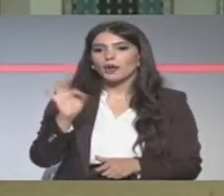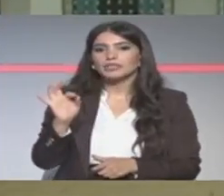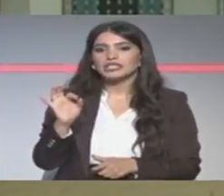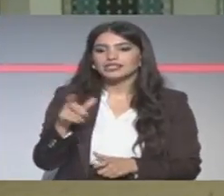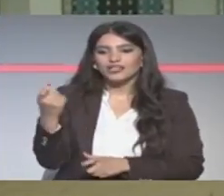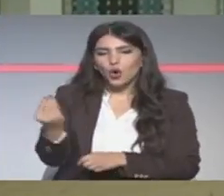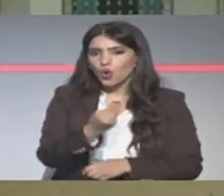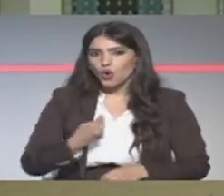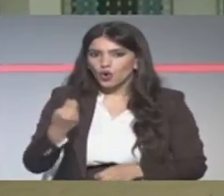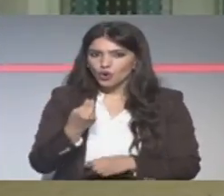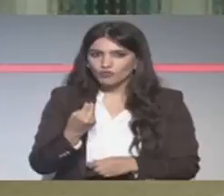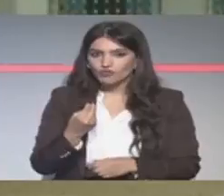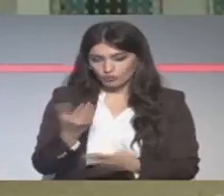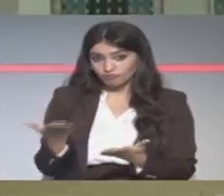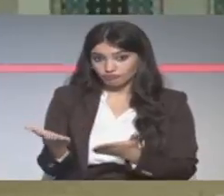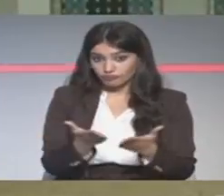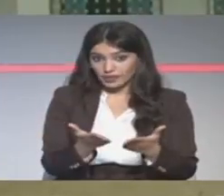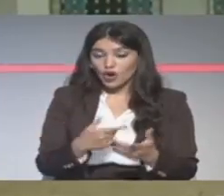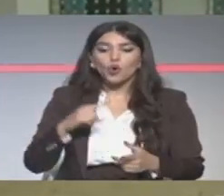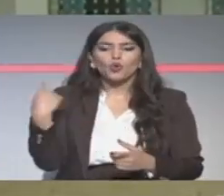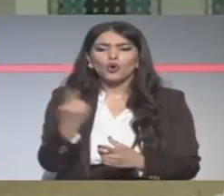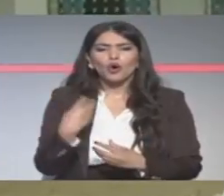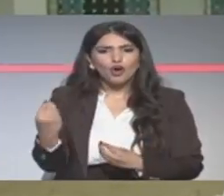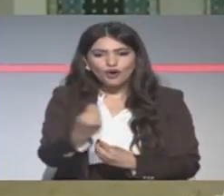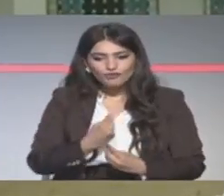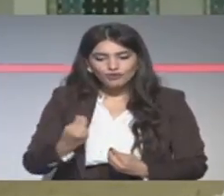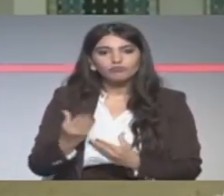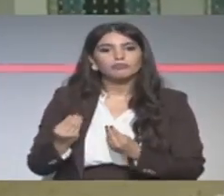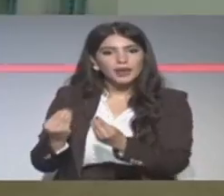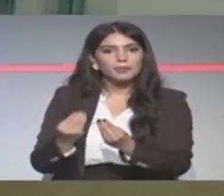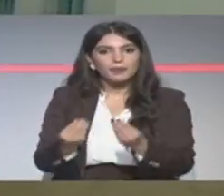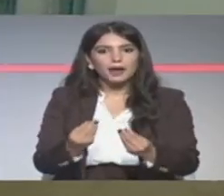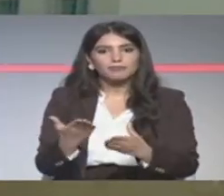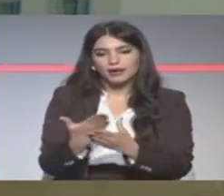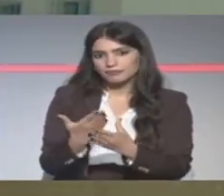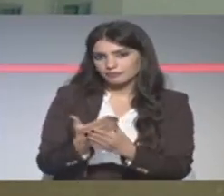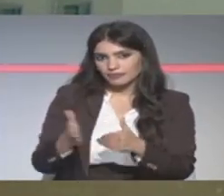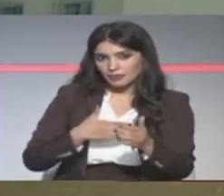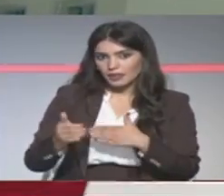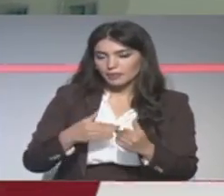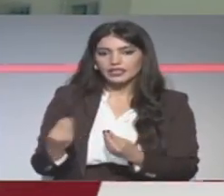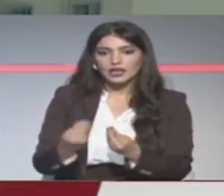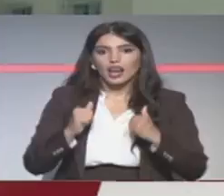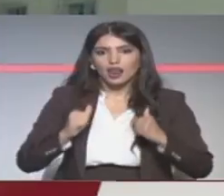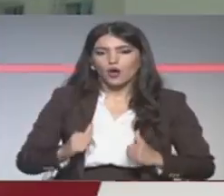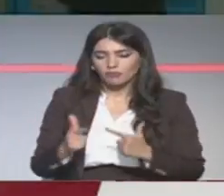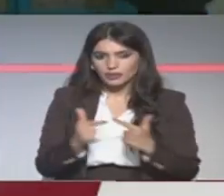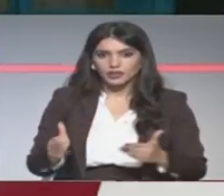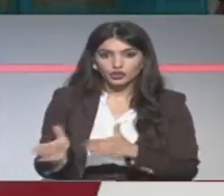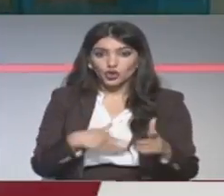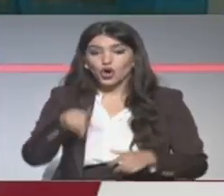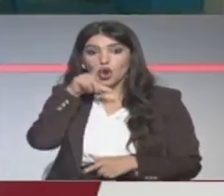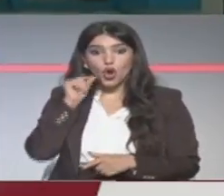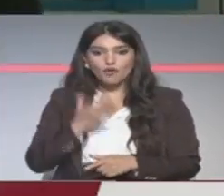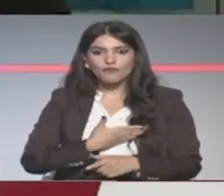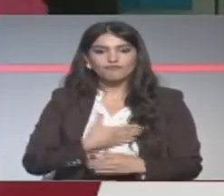350 تلميذ باعتبار تحذيري. طبعا سيتحصل كل التلاميذ على أدواتهم المدرسية. ولأن استحسن أهالي المنطقة سيما من الأولياء